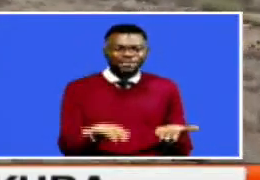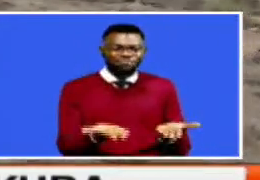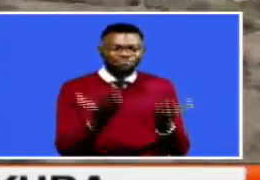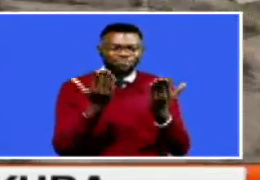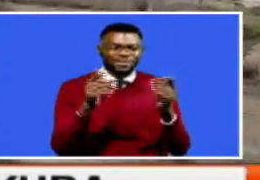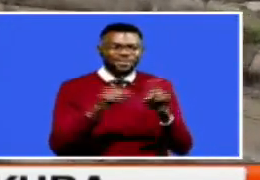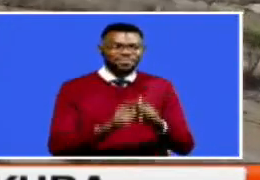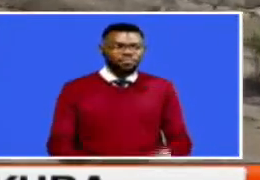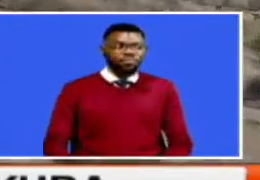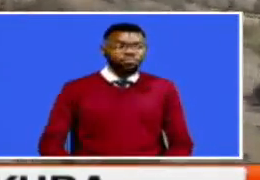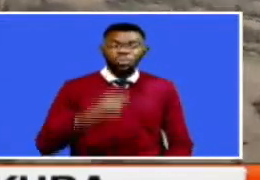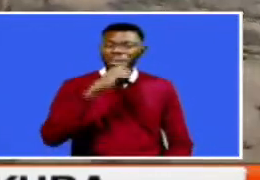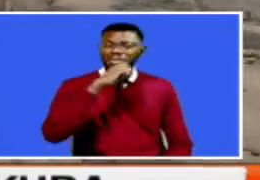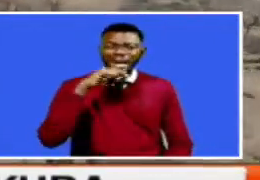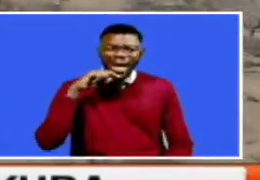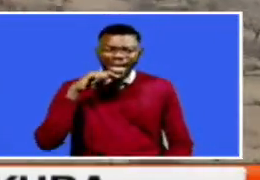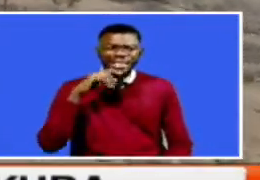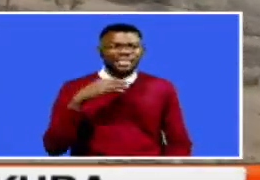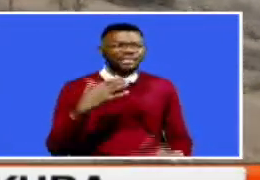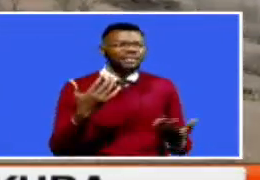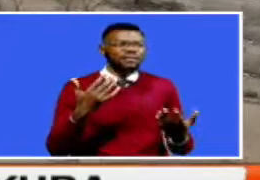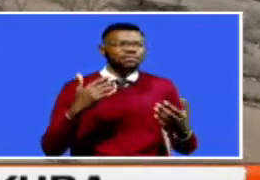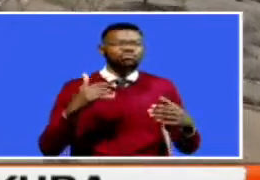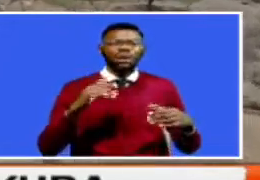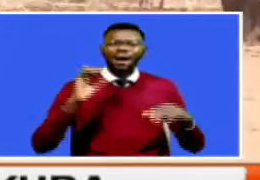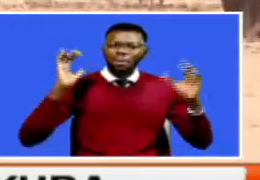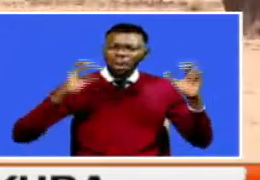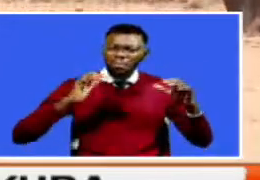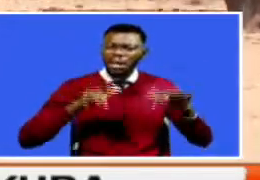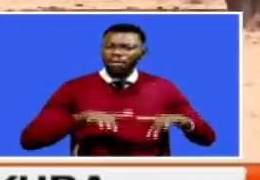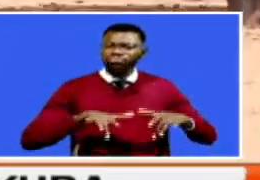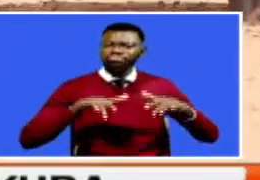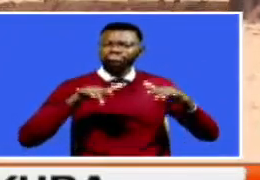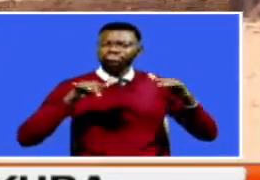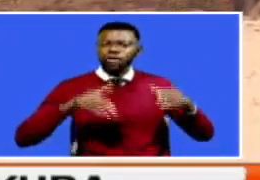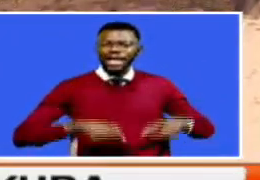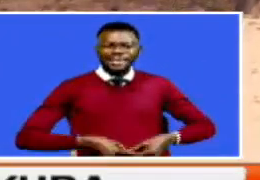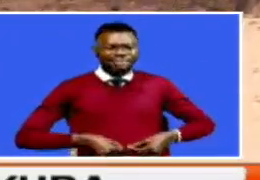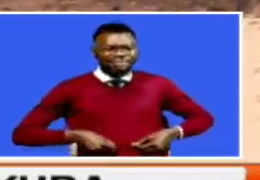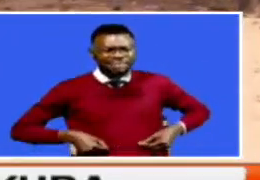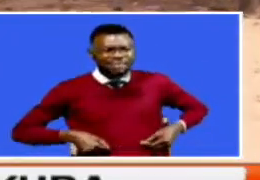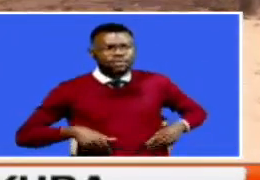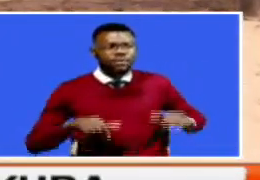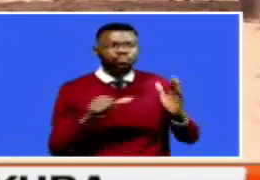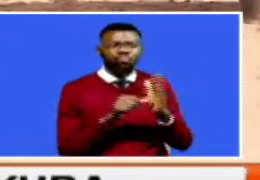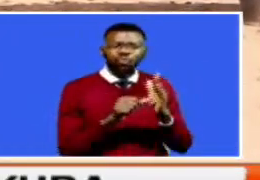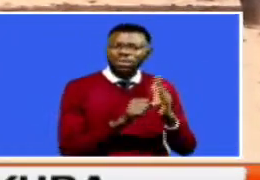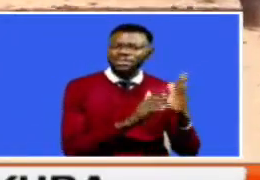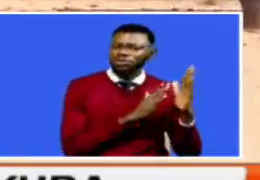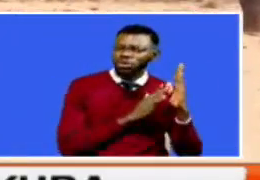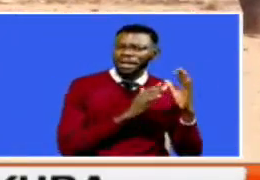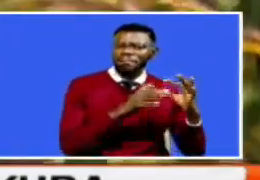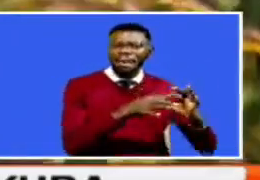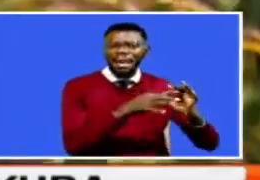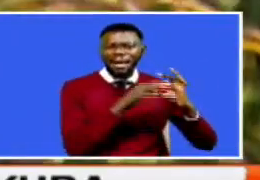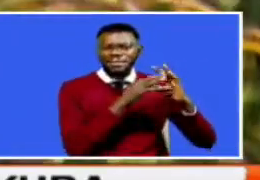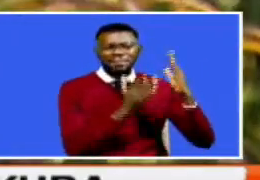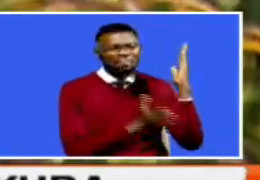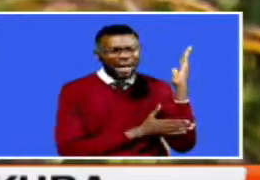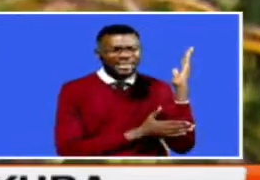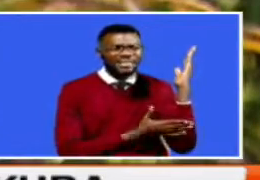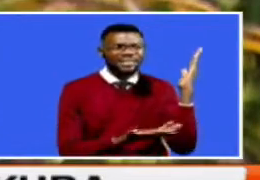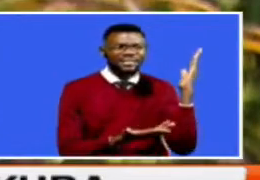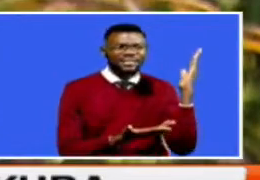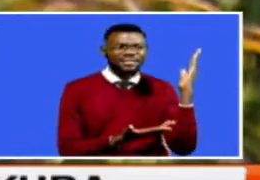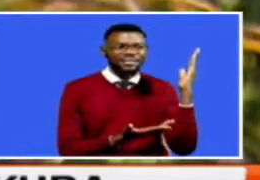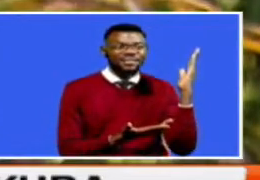Kiangazi, mafuriko, baa la njaa, utovu wa usalama, mila na tamaduni zilizopitwa na wakati. Hata kuzaliwa